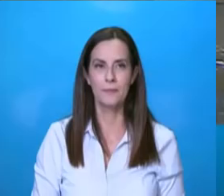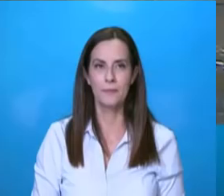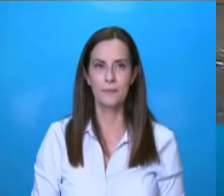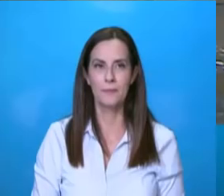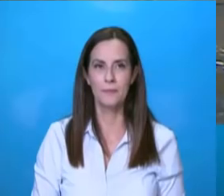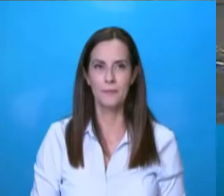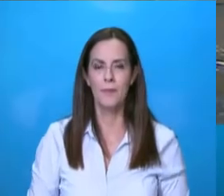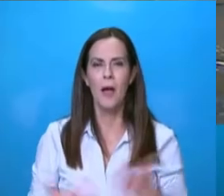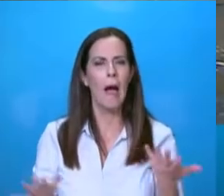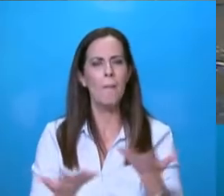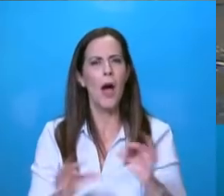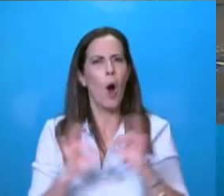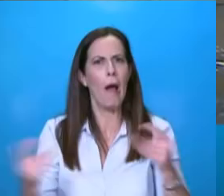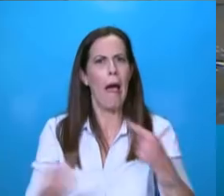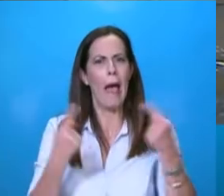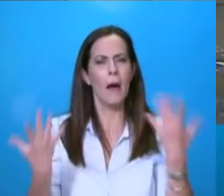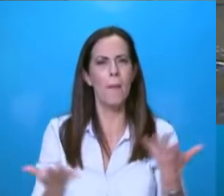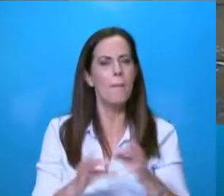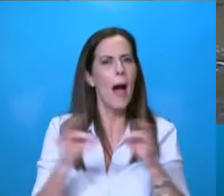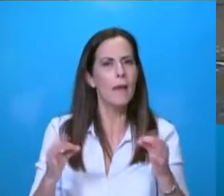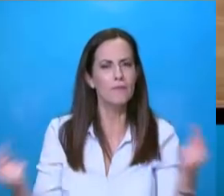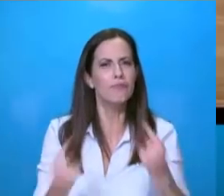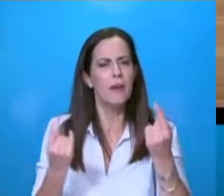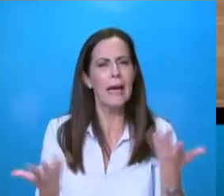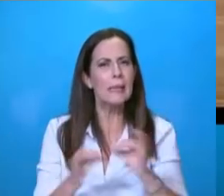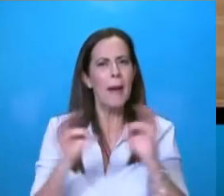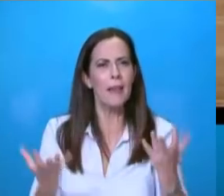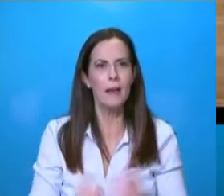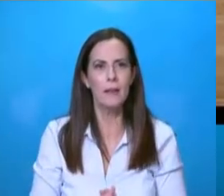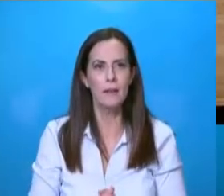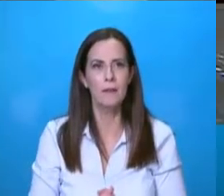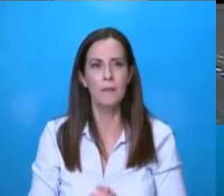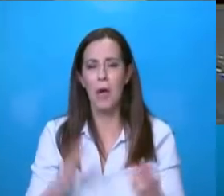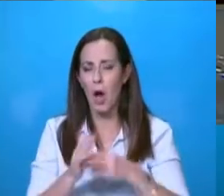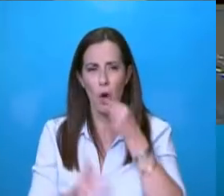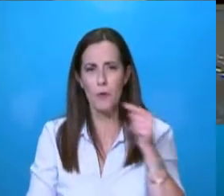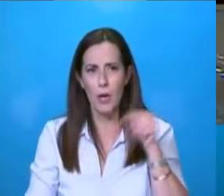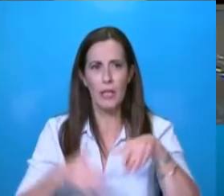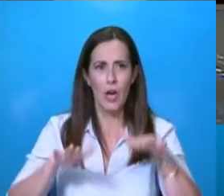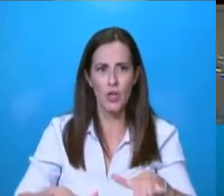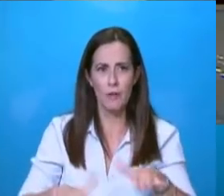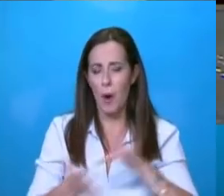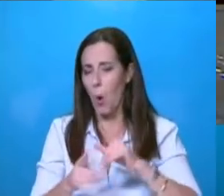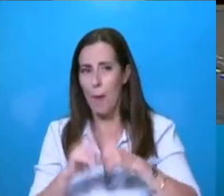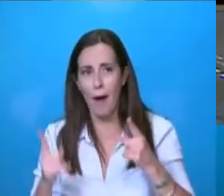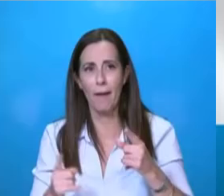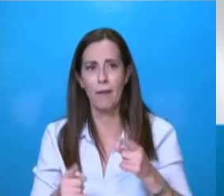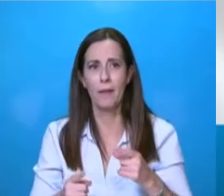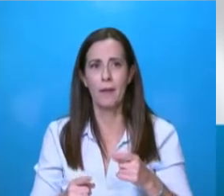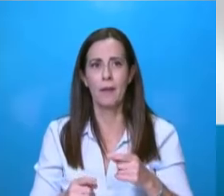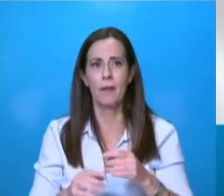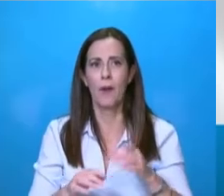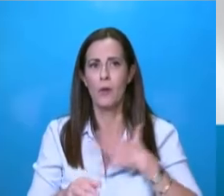יכול להדליק, איזה ניצוץ מדליק, ואז מתחילה מאומה. חדר אוכל, מישהו מגיע להתיישב על המקום אחר, מגיעים